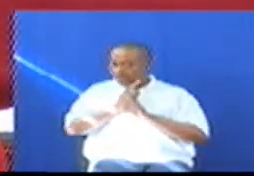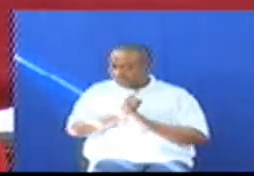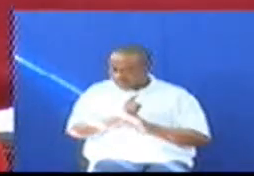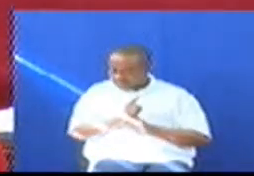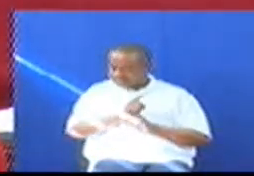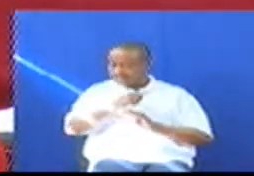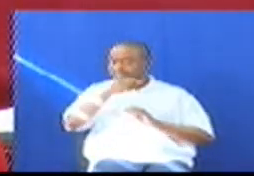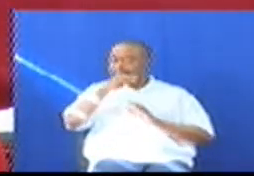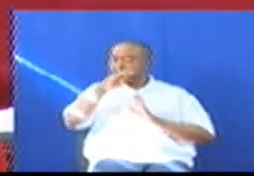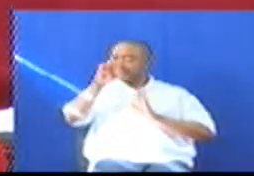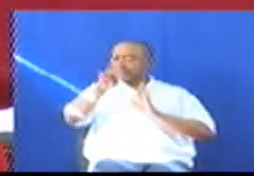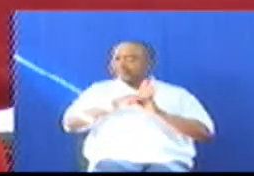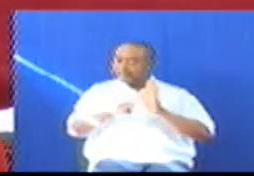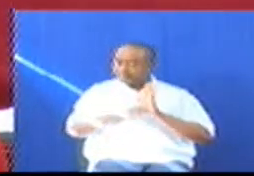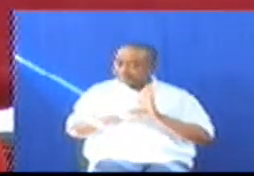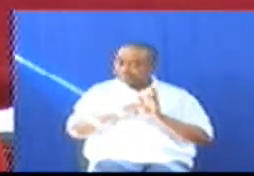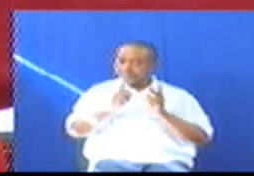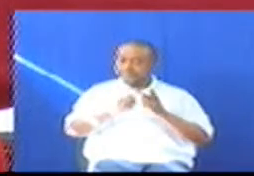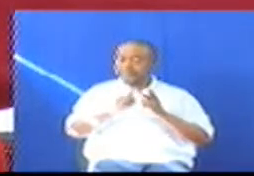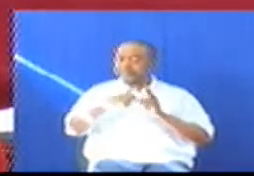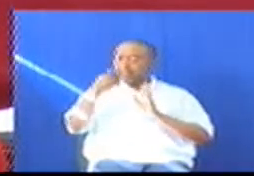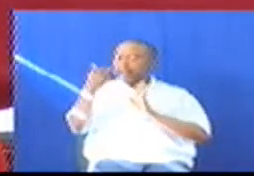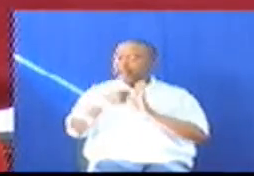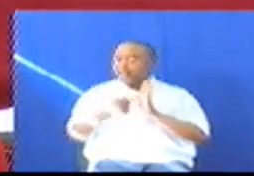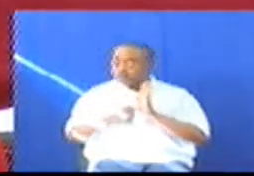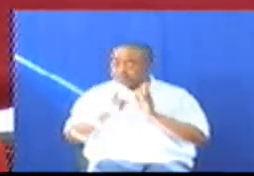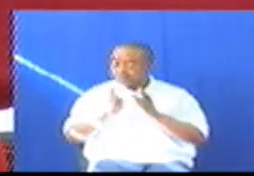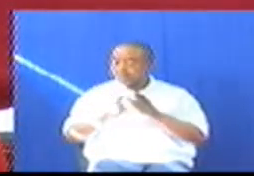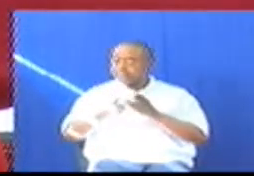fedha, ili lawama isiwepo na